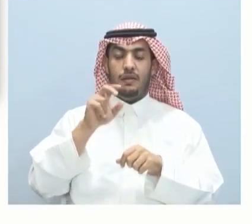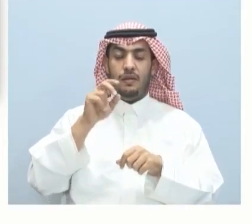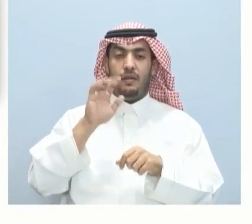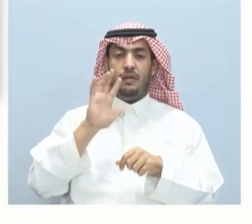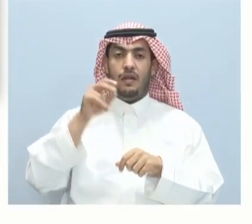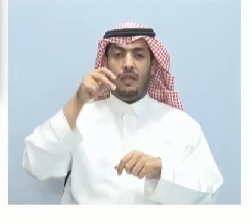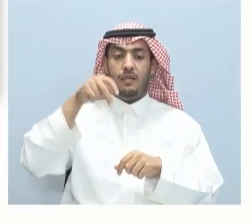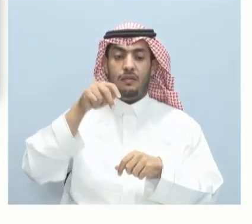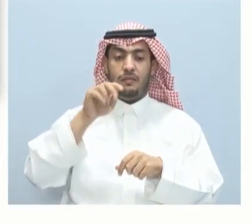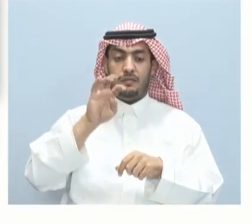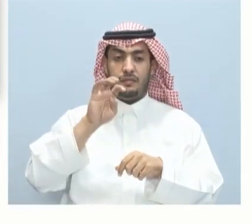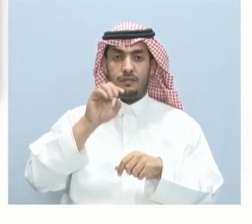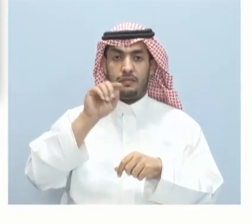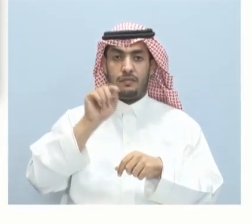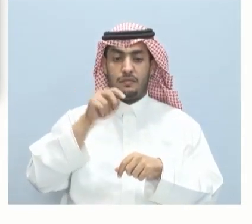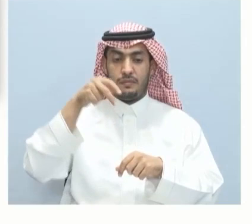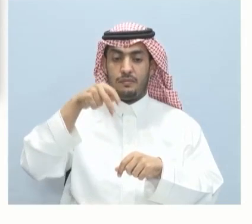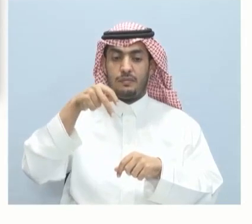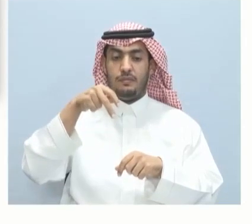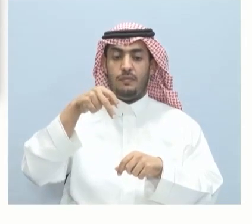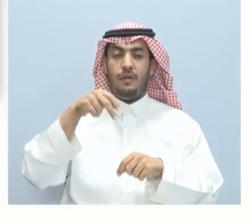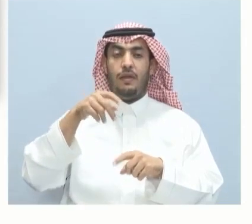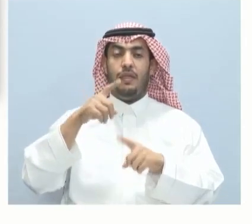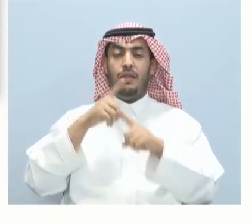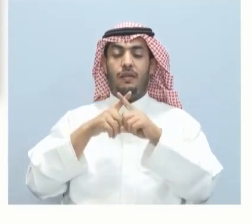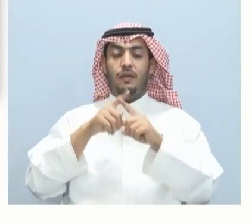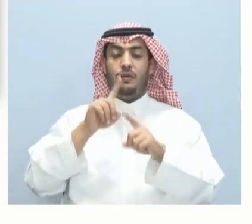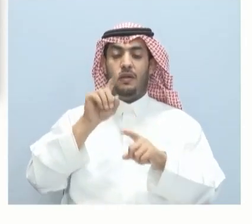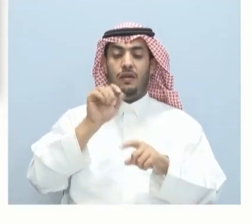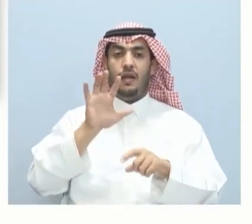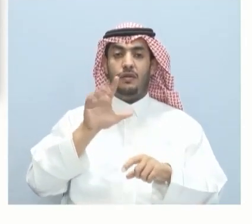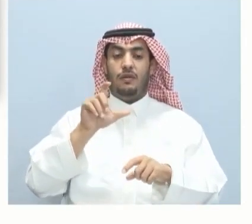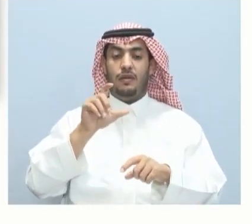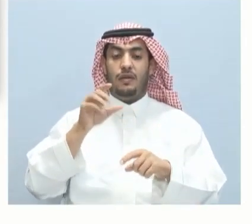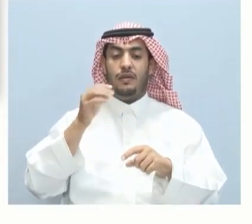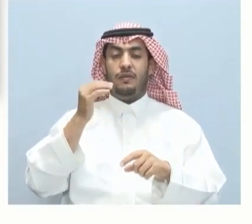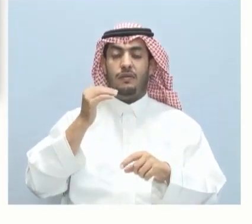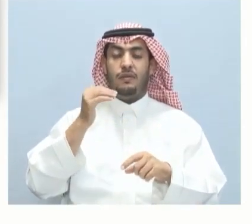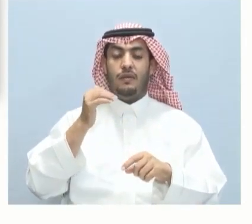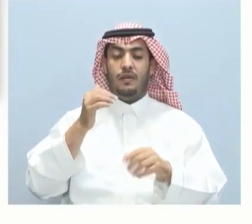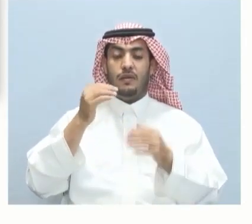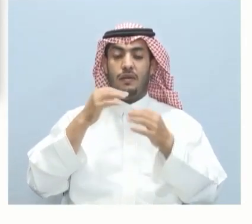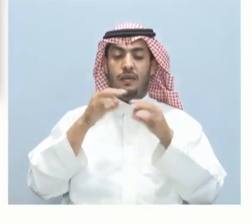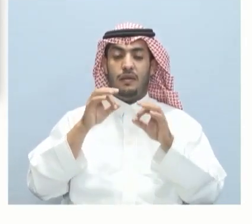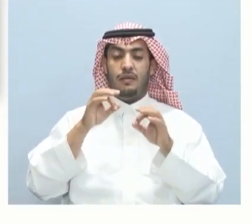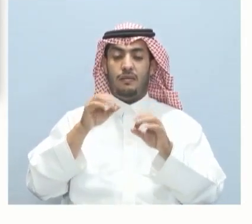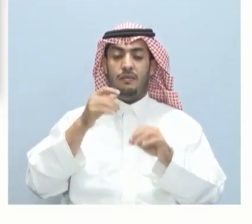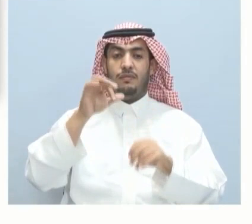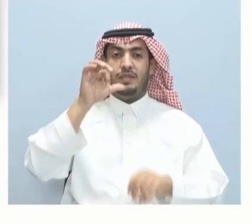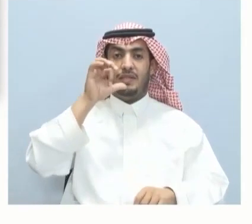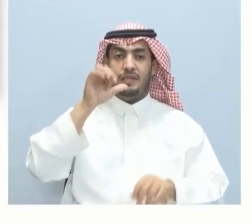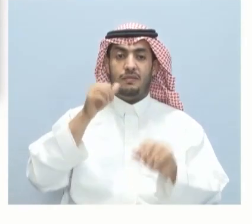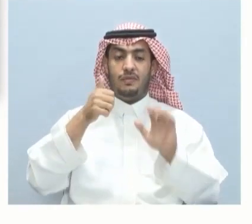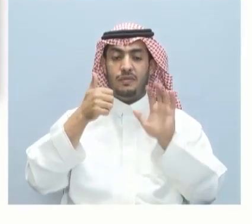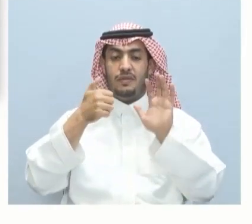معي 548 ب8 ضرب 1.75 كم الناتج سيظهر لك هذا الناتج هذا